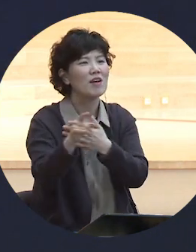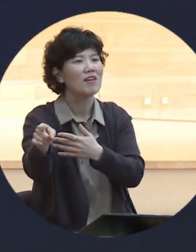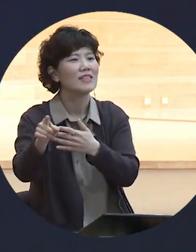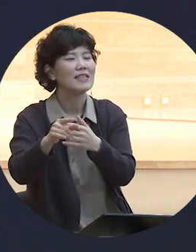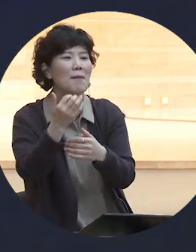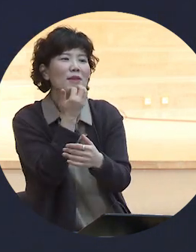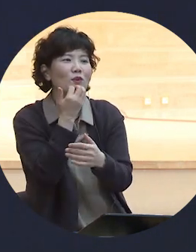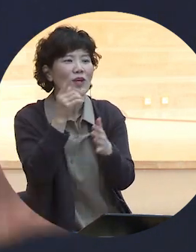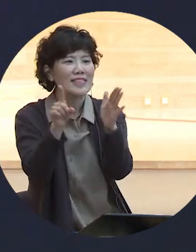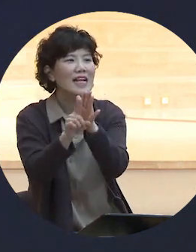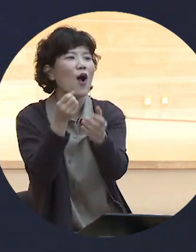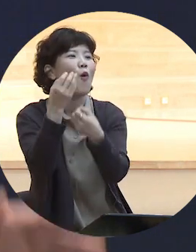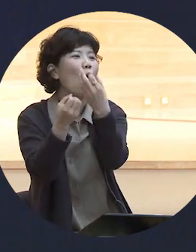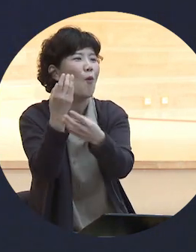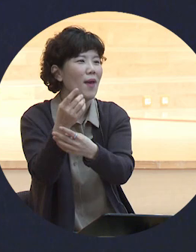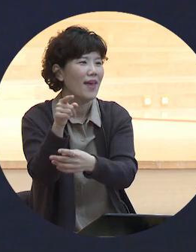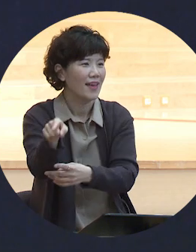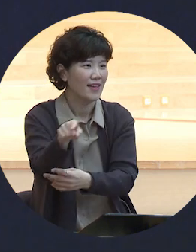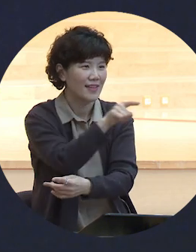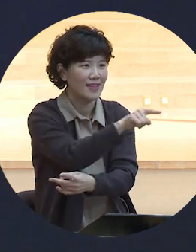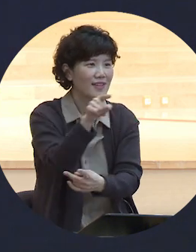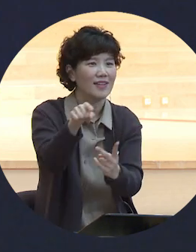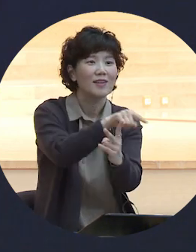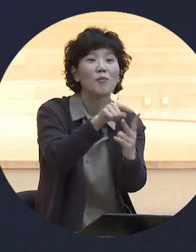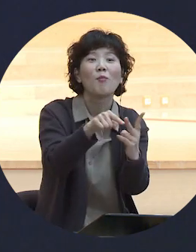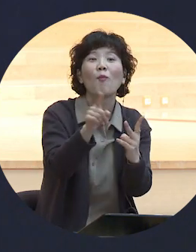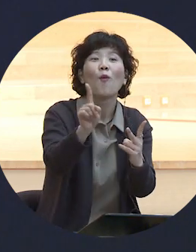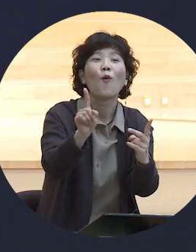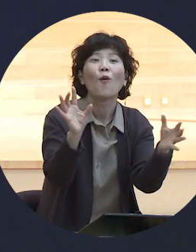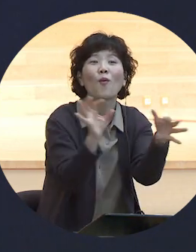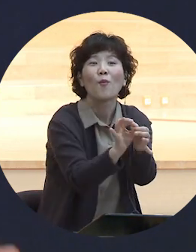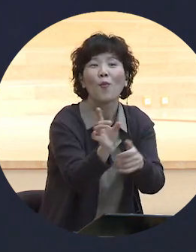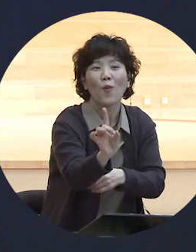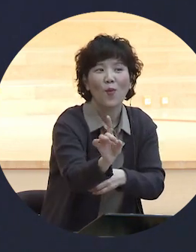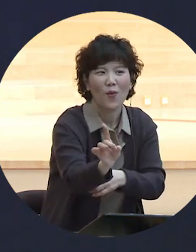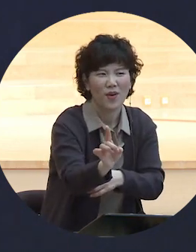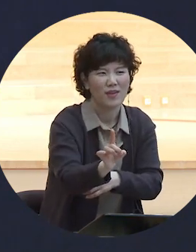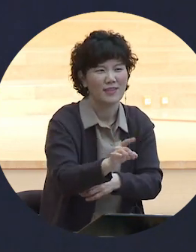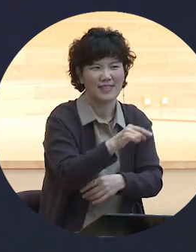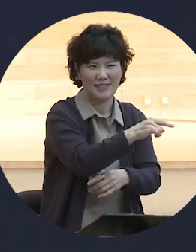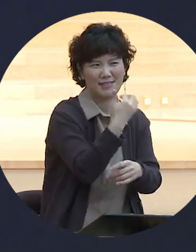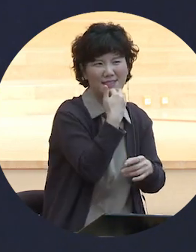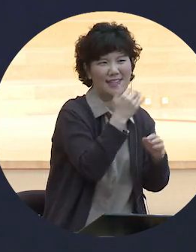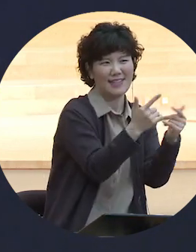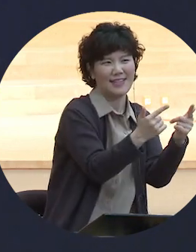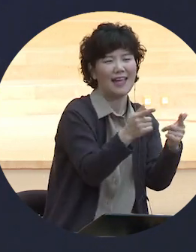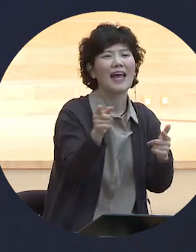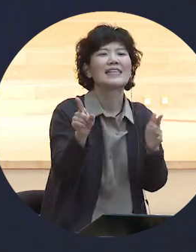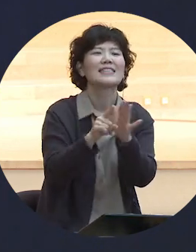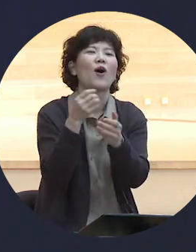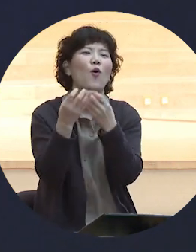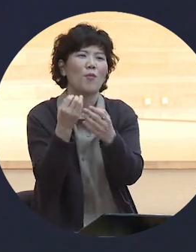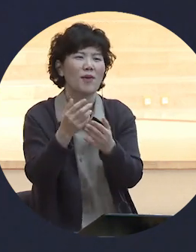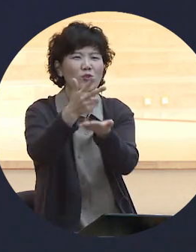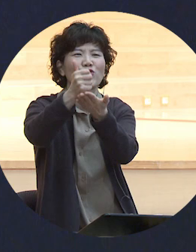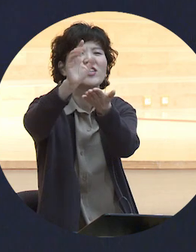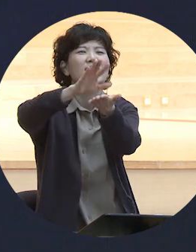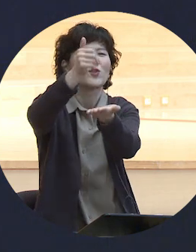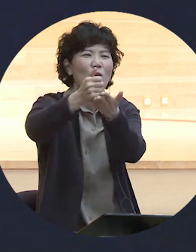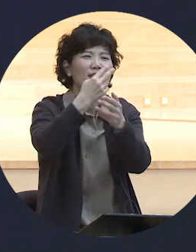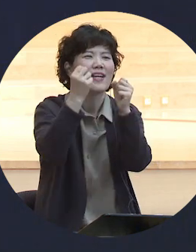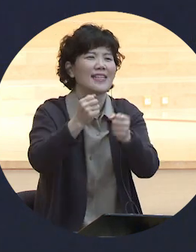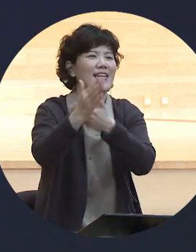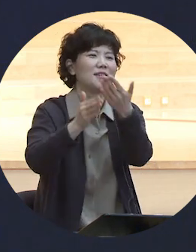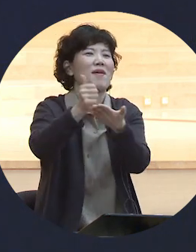고백이냐? 뭐냐는 거죠. 뭐죠? 신앙 고백. 주는 그리스도시오